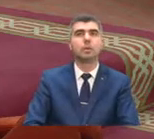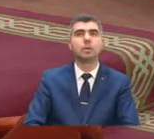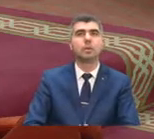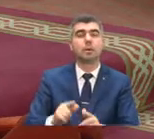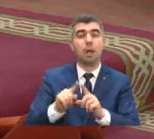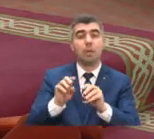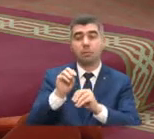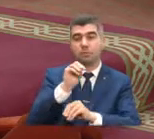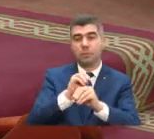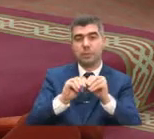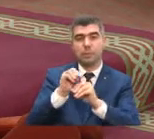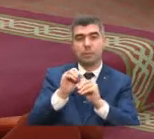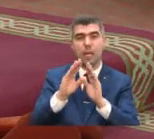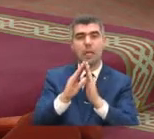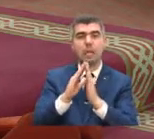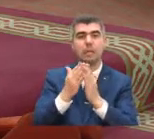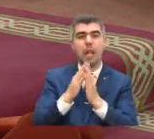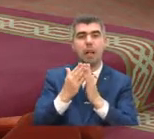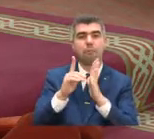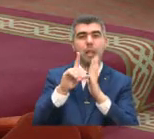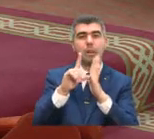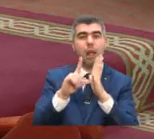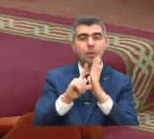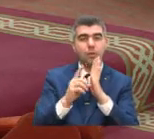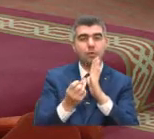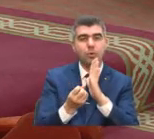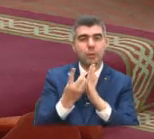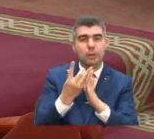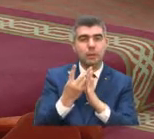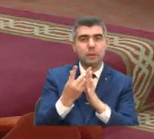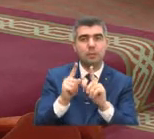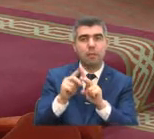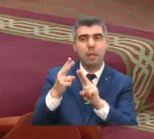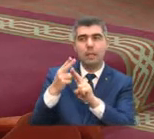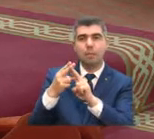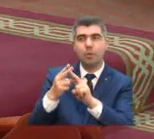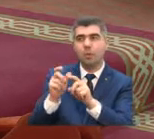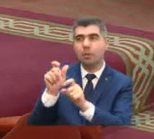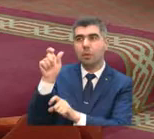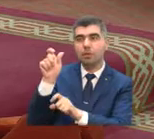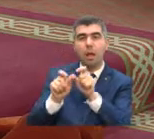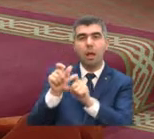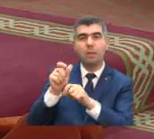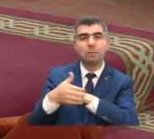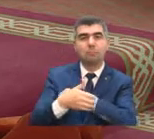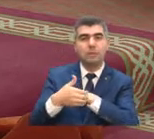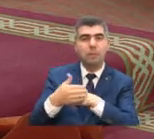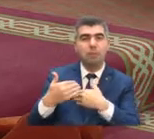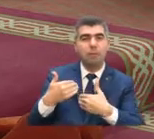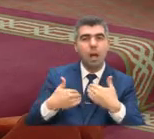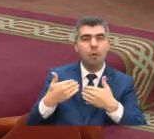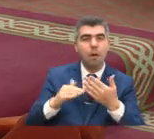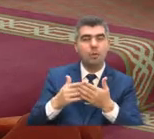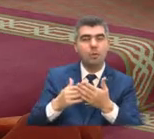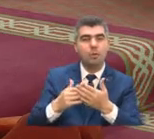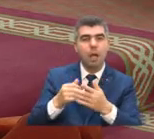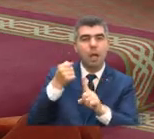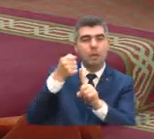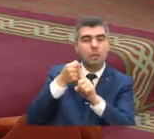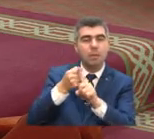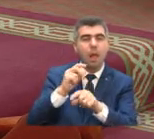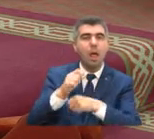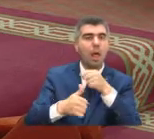اعداد السجل الاجتماعي الموحد بدينا فيه تقريبا هذه واحد سنه ونصف حتى